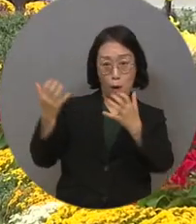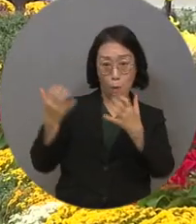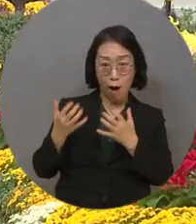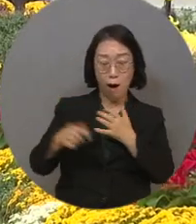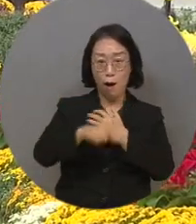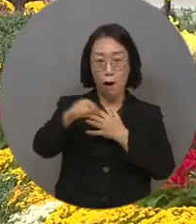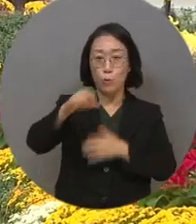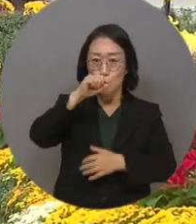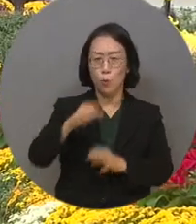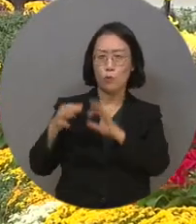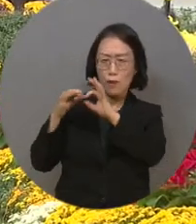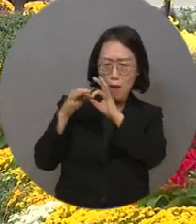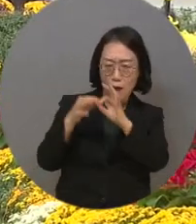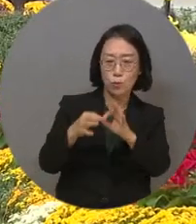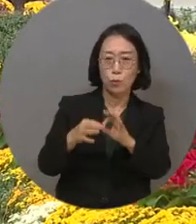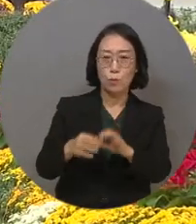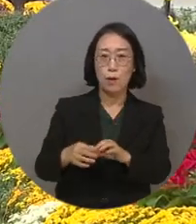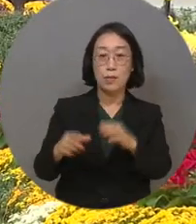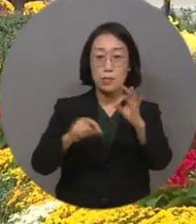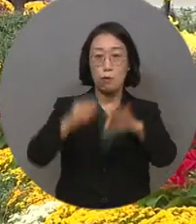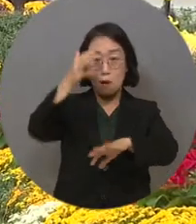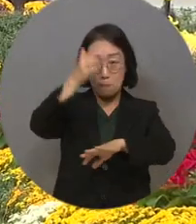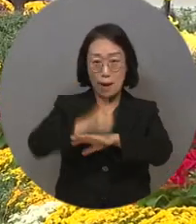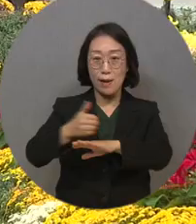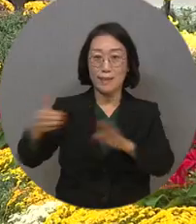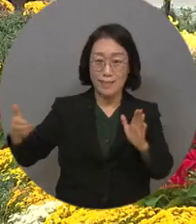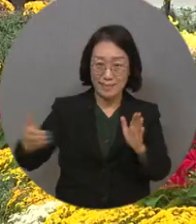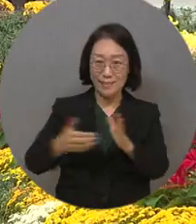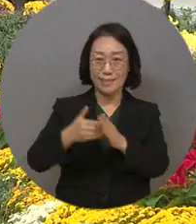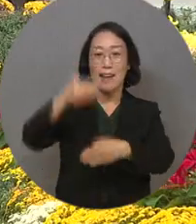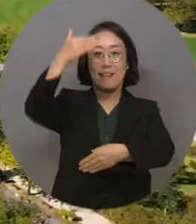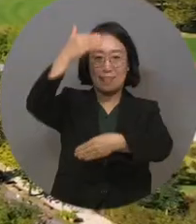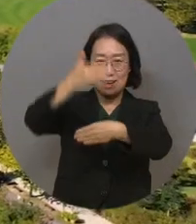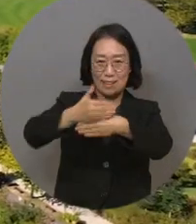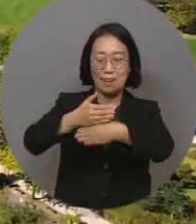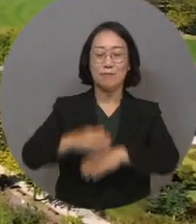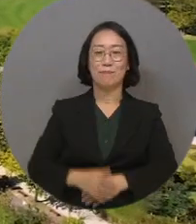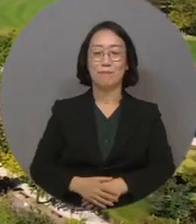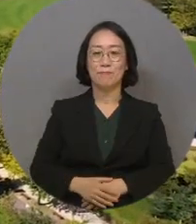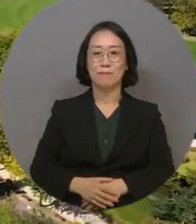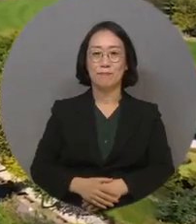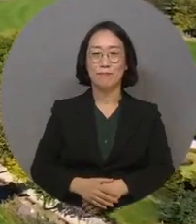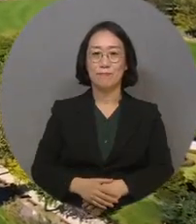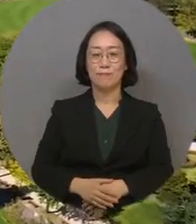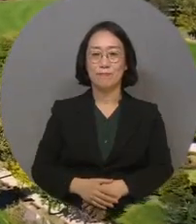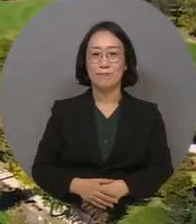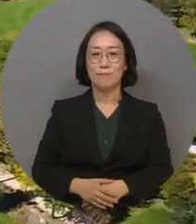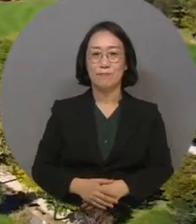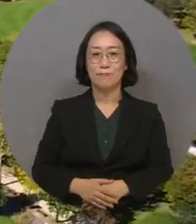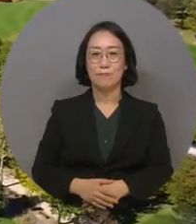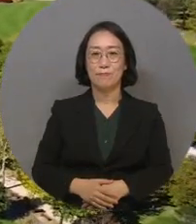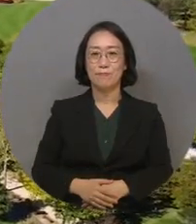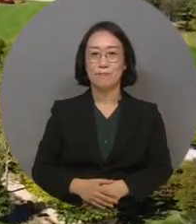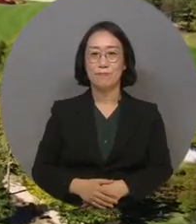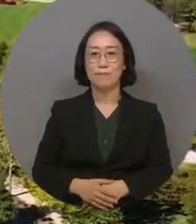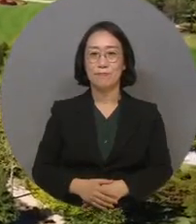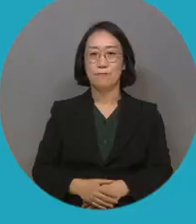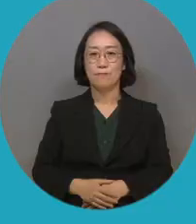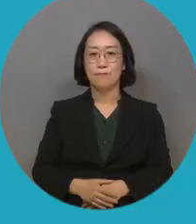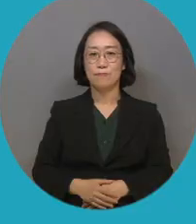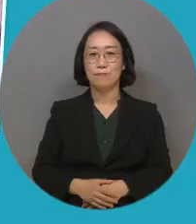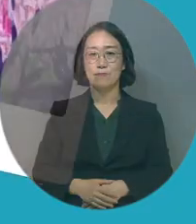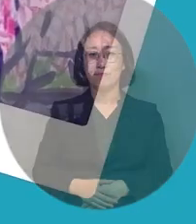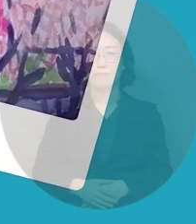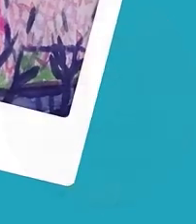보이고 있는 박람회는 이달 말일까지 열릴 예정입니다. 복지TV 뉴스 황윤지입니다.